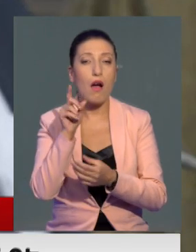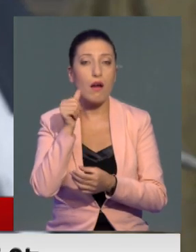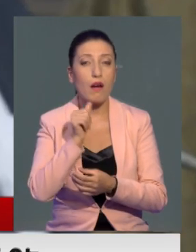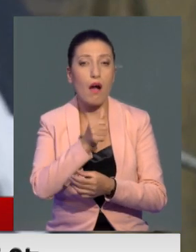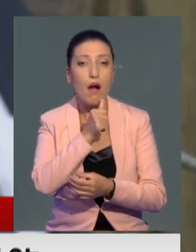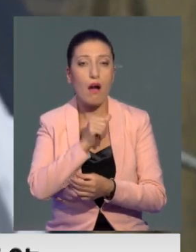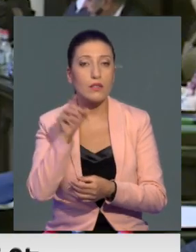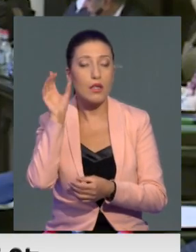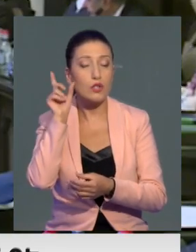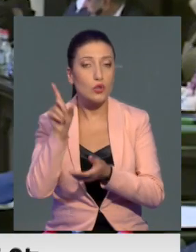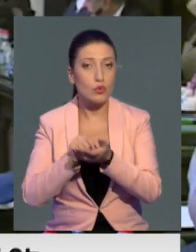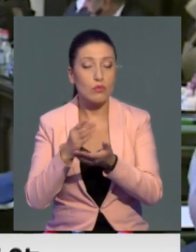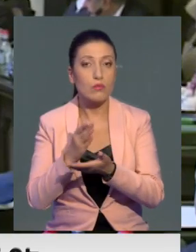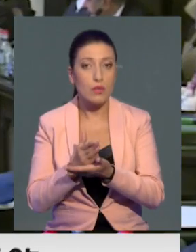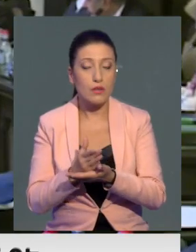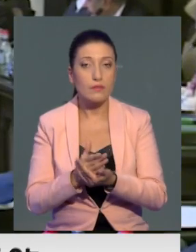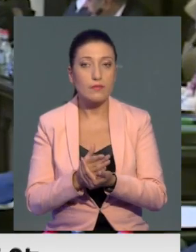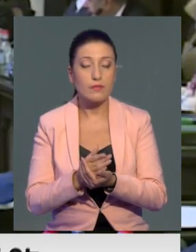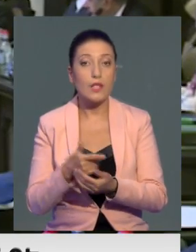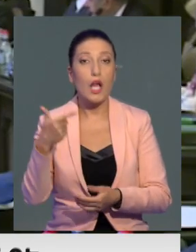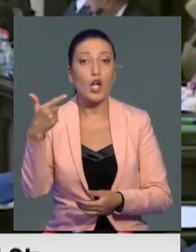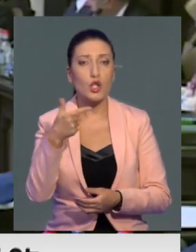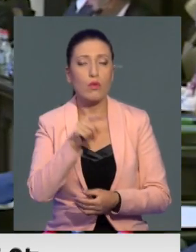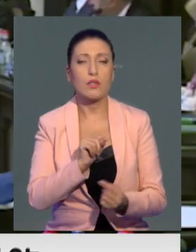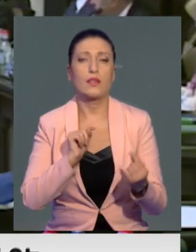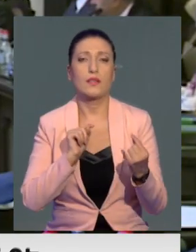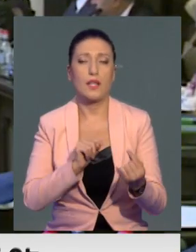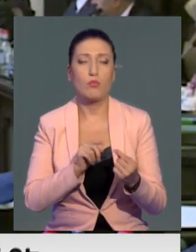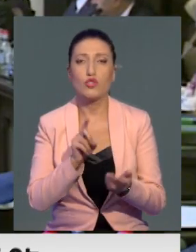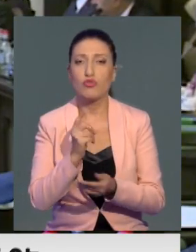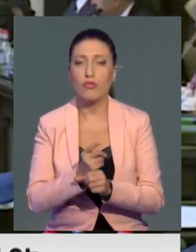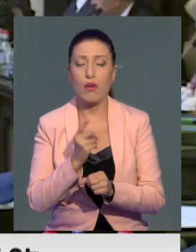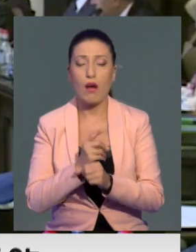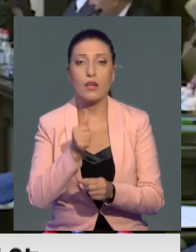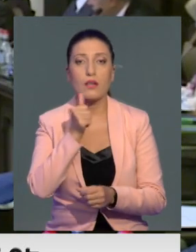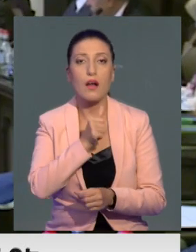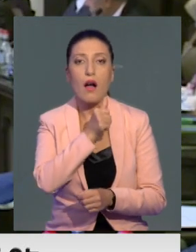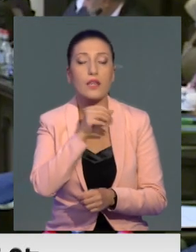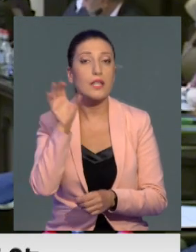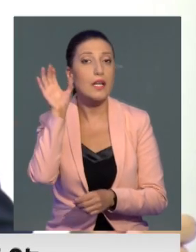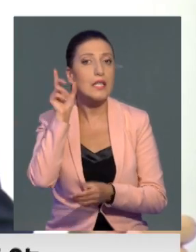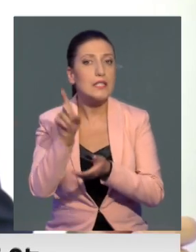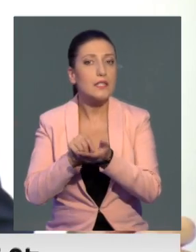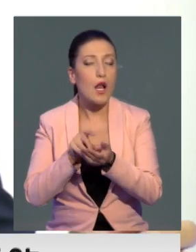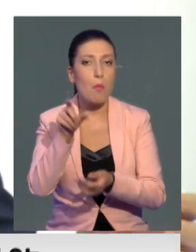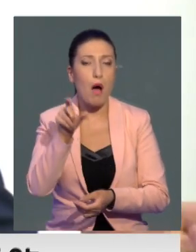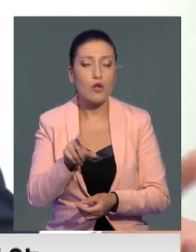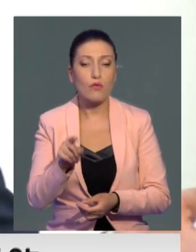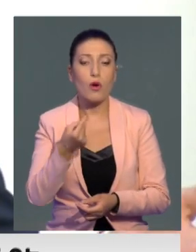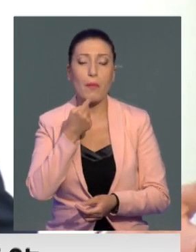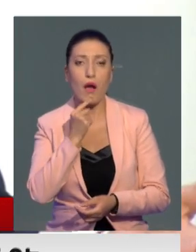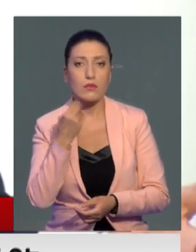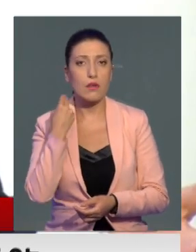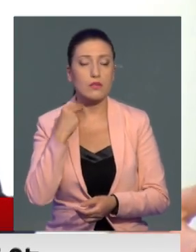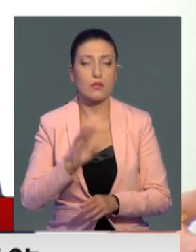նաև բեի խոսակցությունը, չէ՞։ Գրիգորյանը սրանել է դեմ, չի կարելի գաղտնալսել մարդուն, որը ոչ մեղադրյալ է, ոչ կասկածյալ։